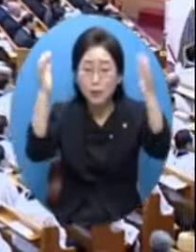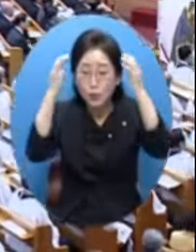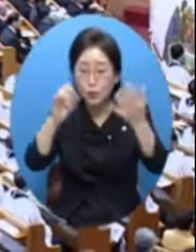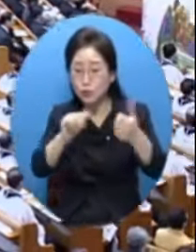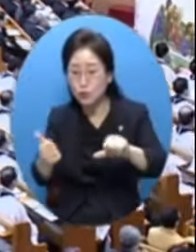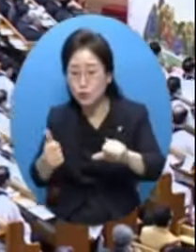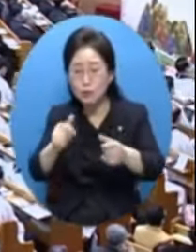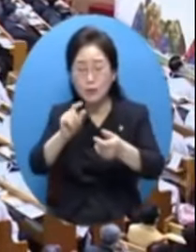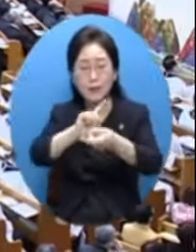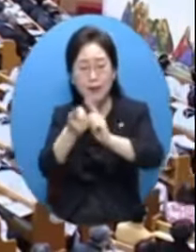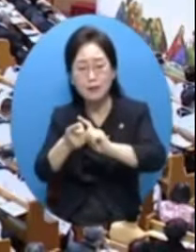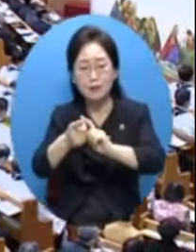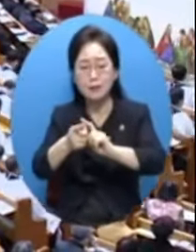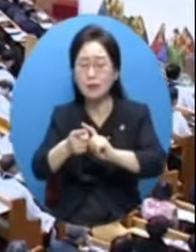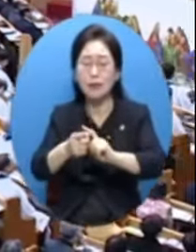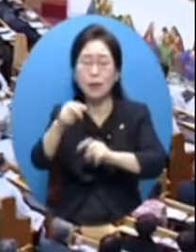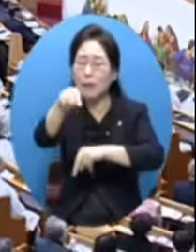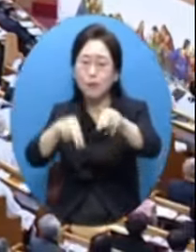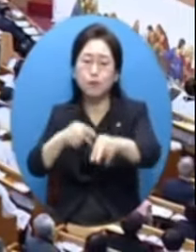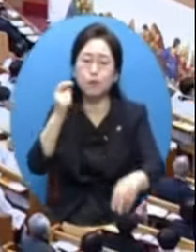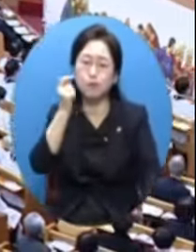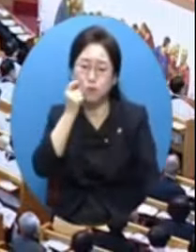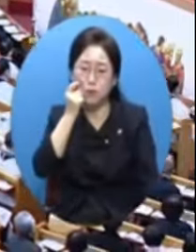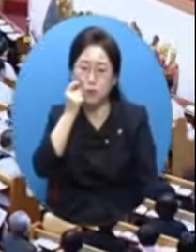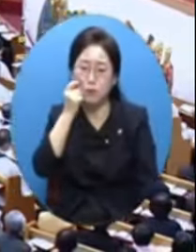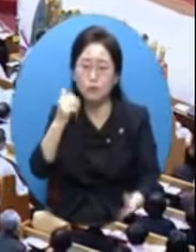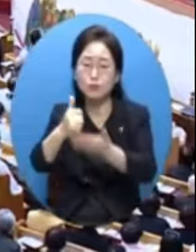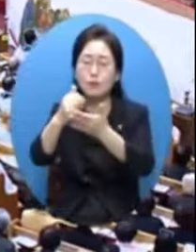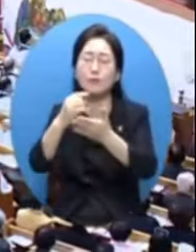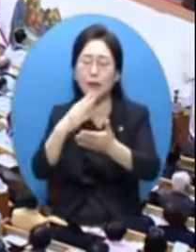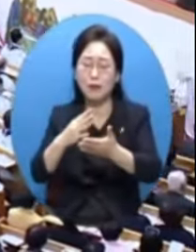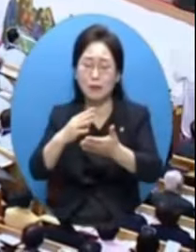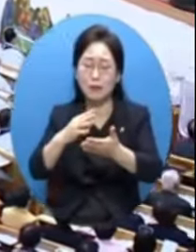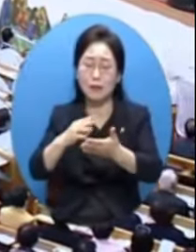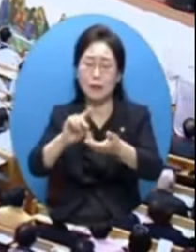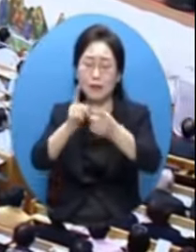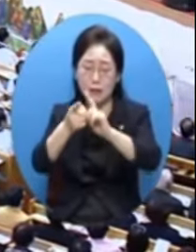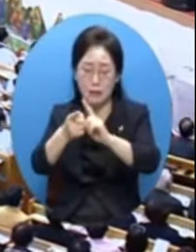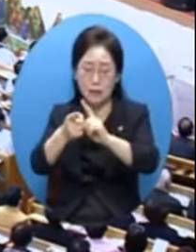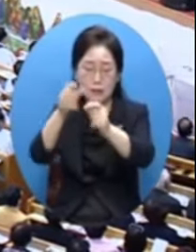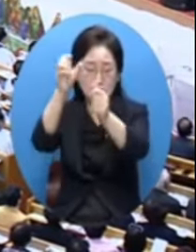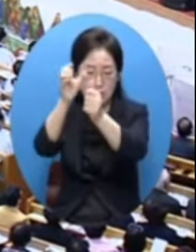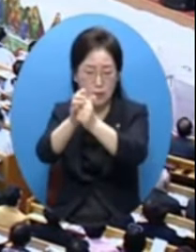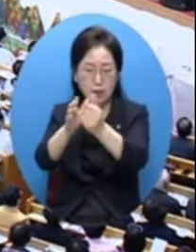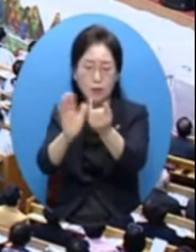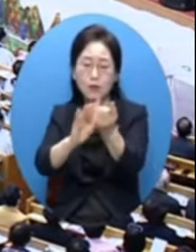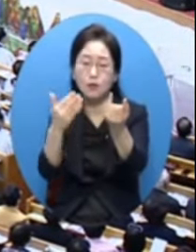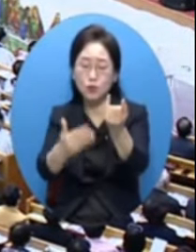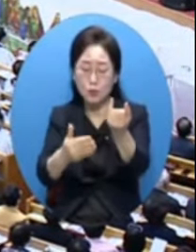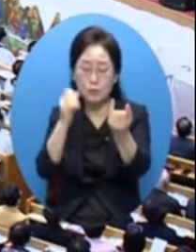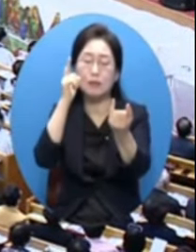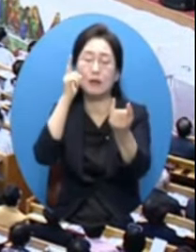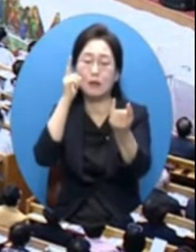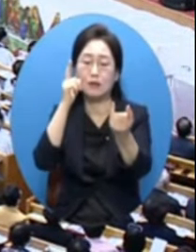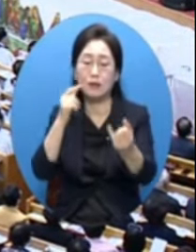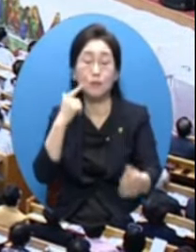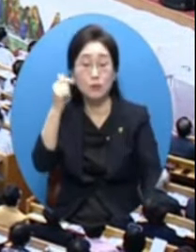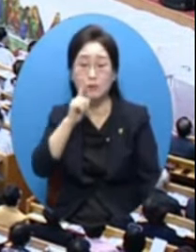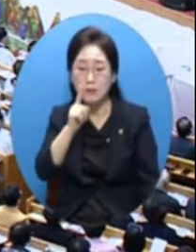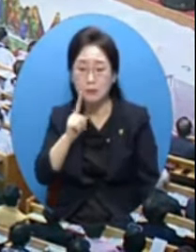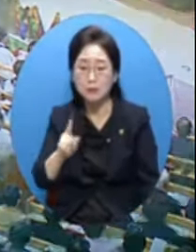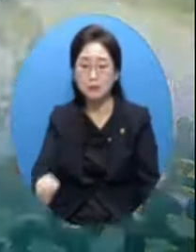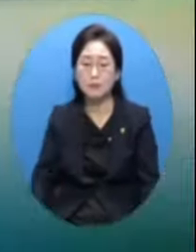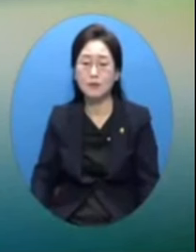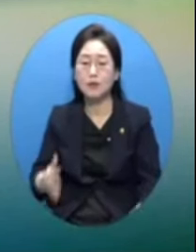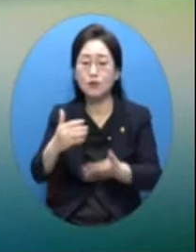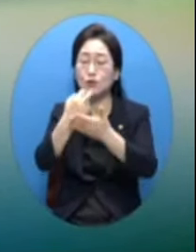대신할 수 없는 것이고 오직 주님만이 그 고통을 대신할 수 있음을 목사님은 알았습니다. 목사님은 고백합니다.